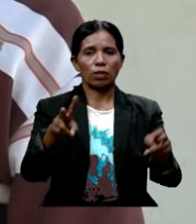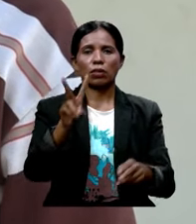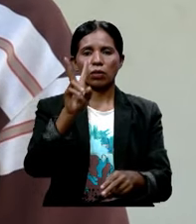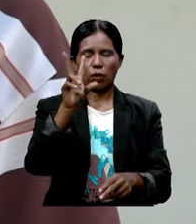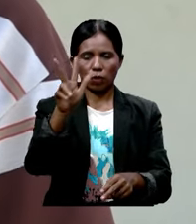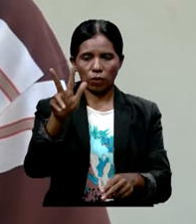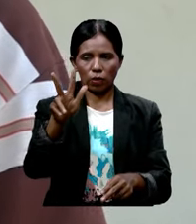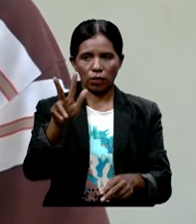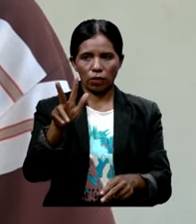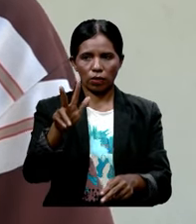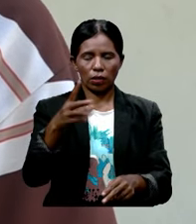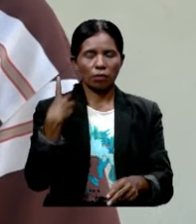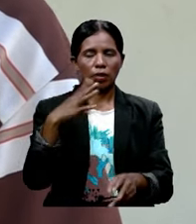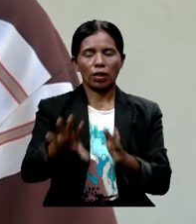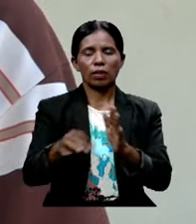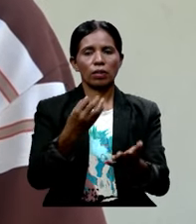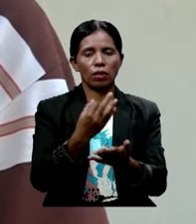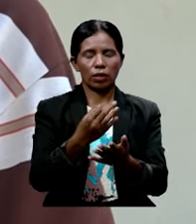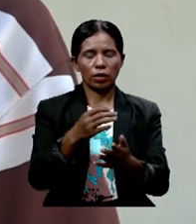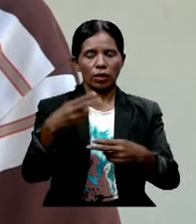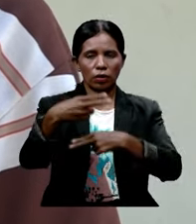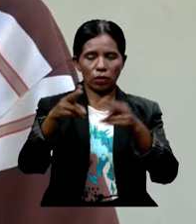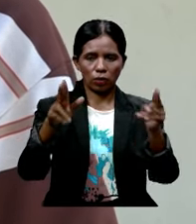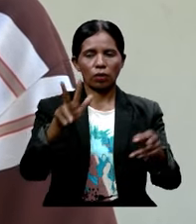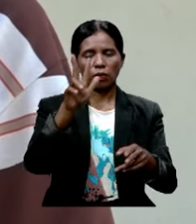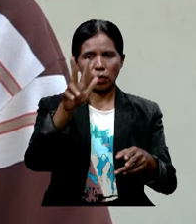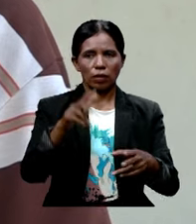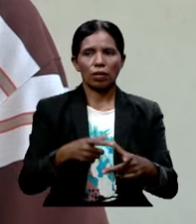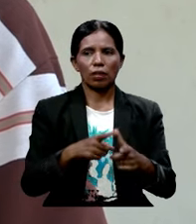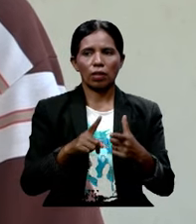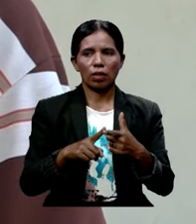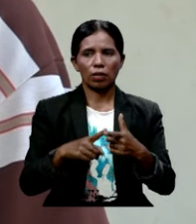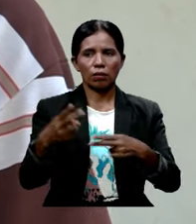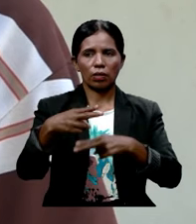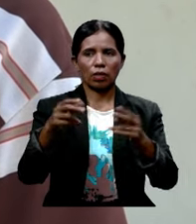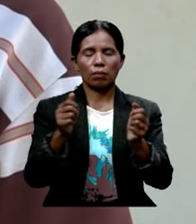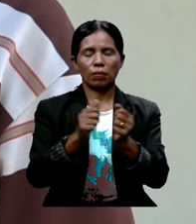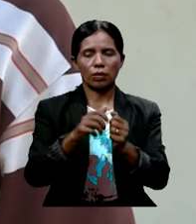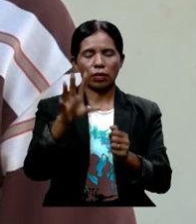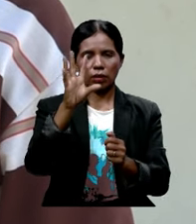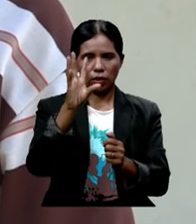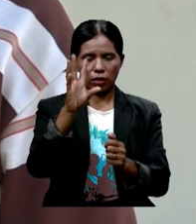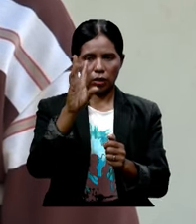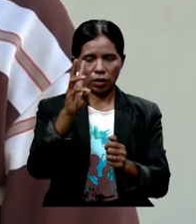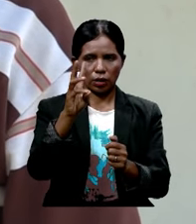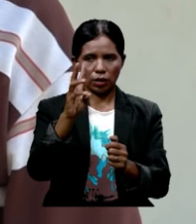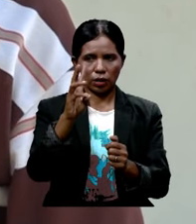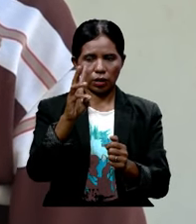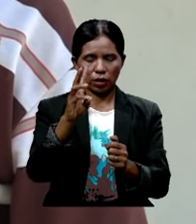a mi hetan tan ofrece o se bc tolota e a mi kelas e amu tu kene kada